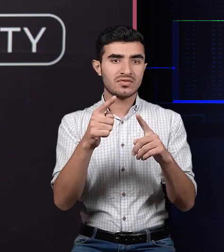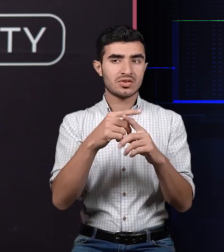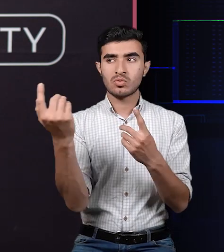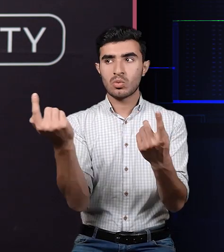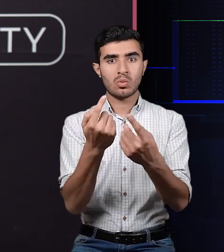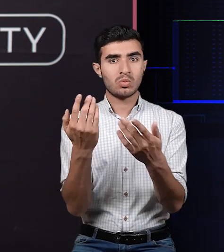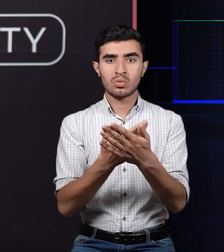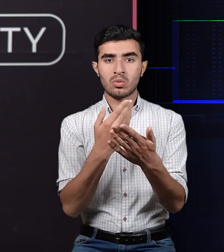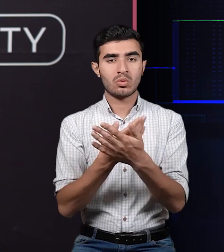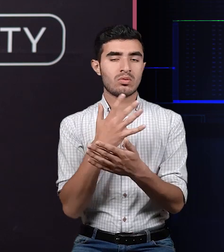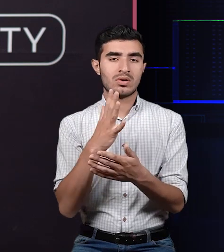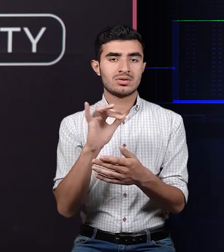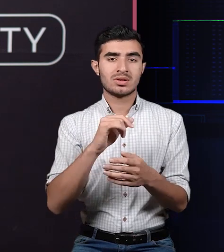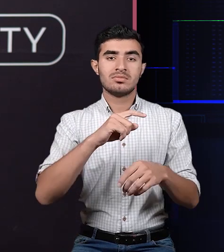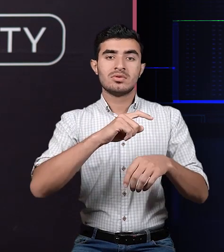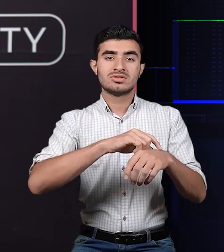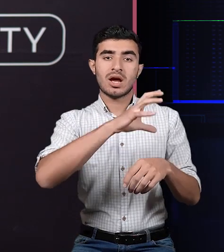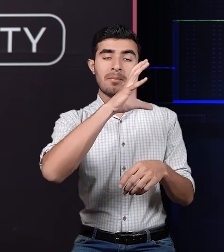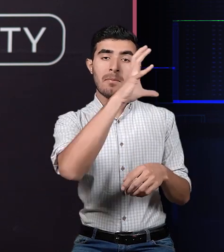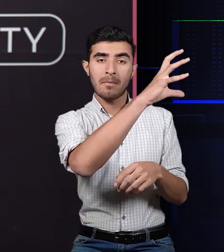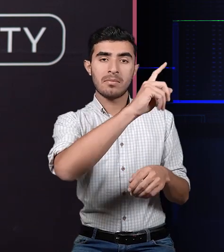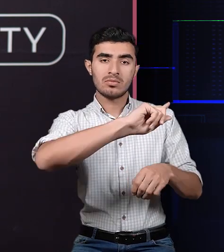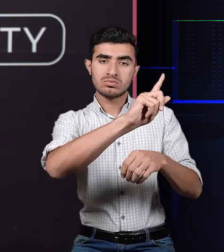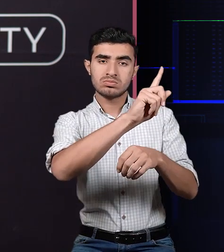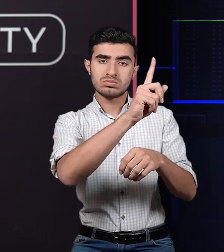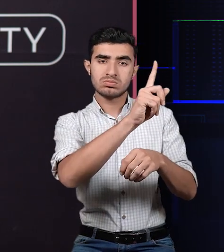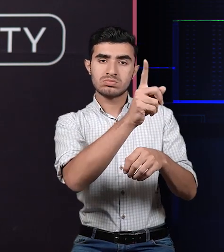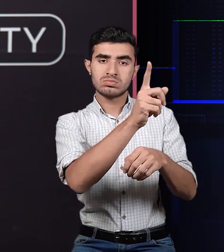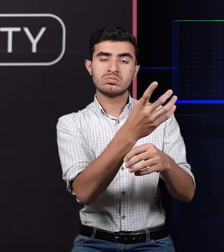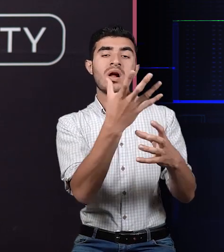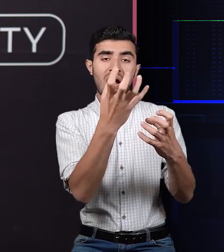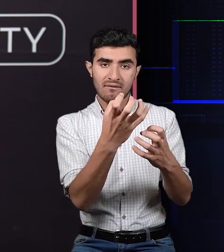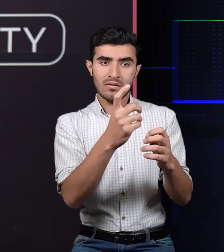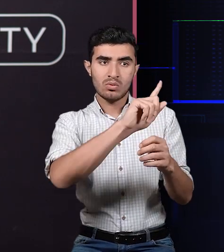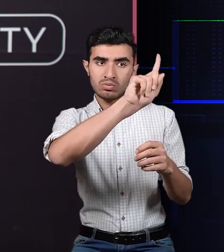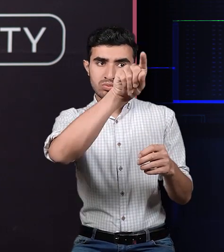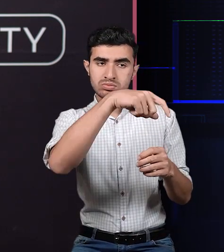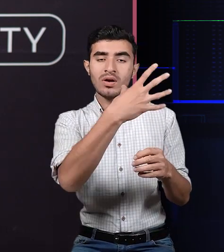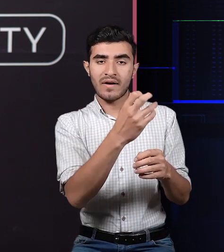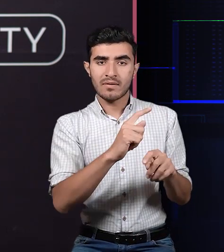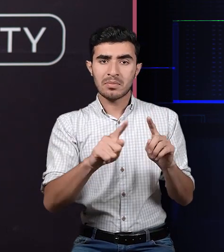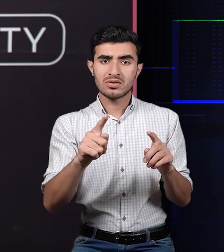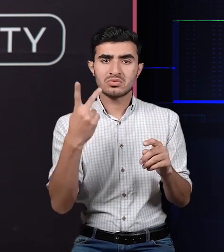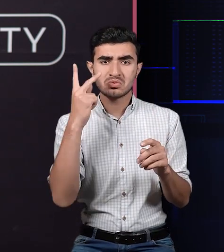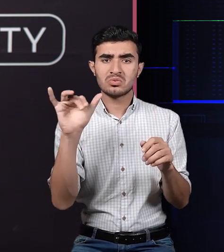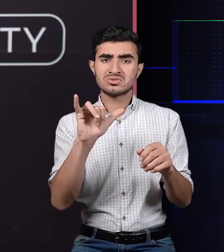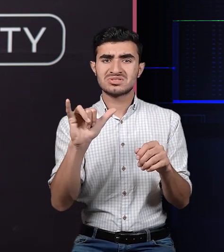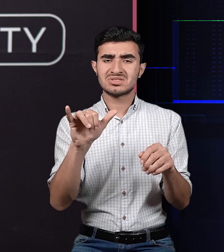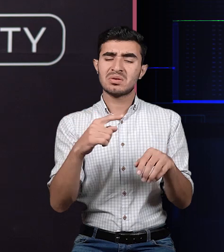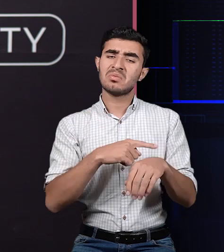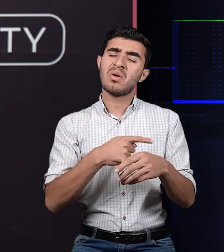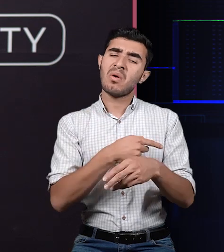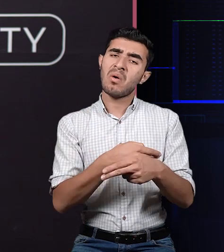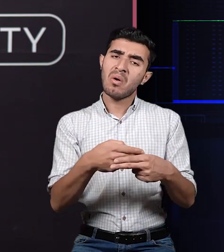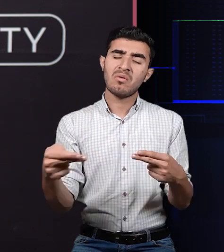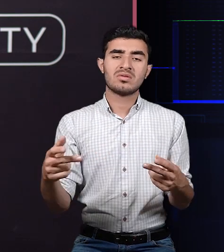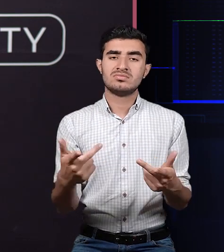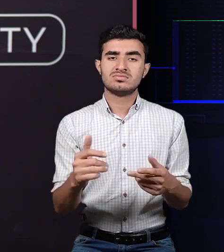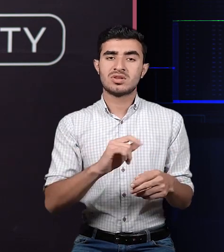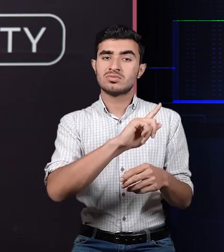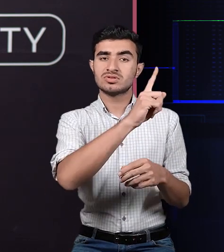ساتھ متوازی وقفوں کے بعد مریض کو لگے مانیٹر کی کبھی سرخ اور کبھی سبز لائٹ روشن